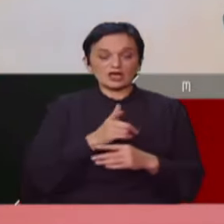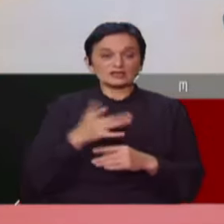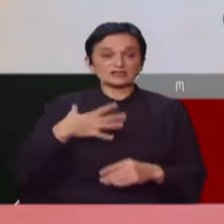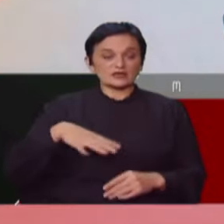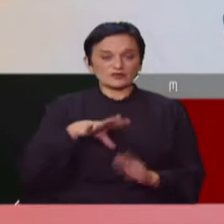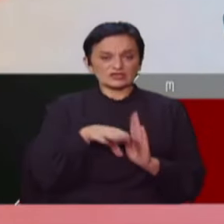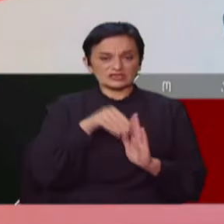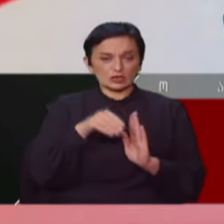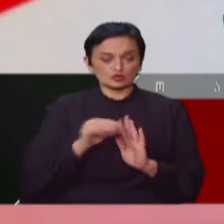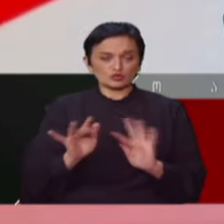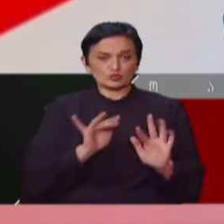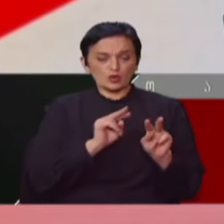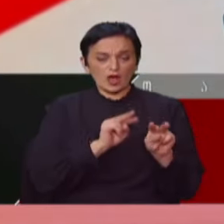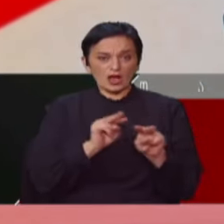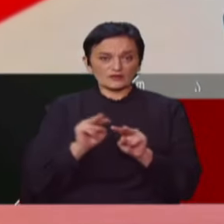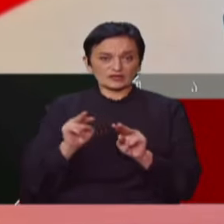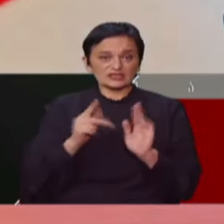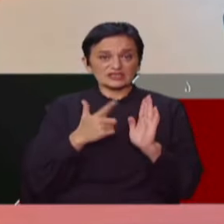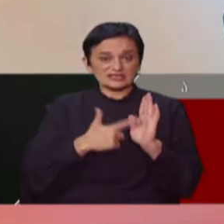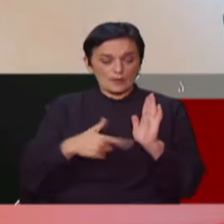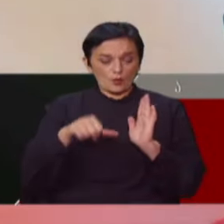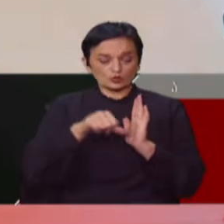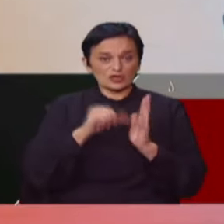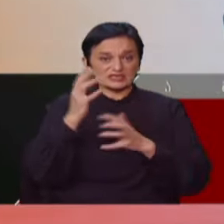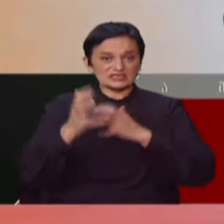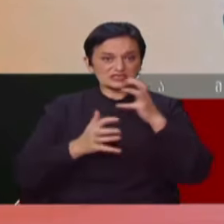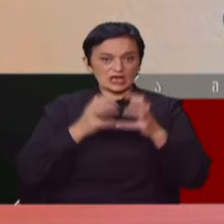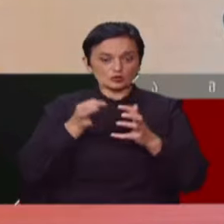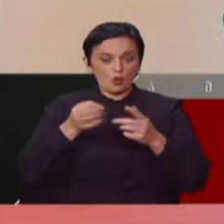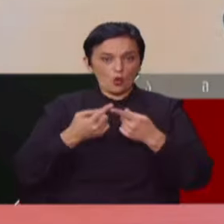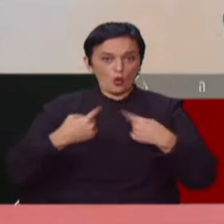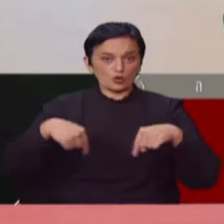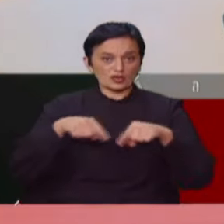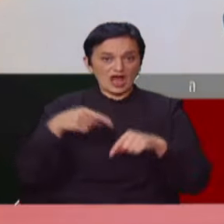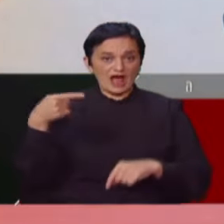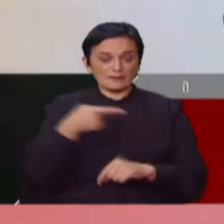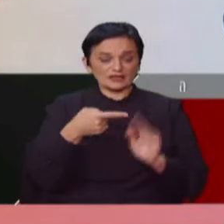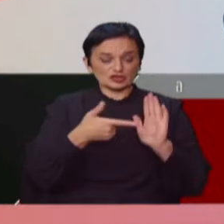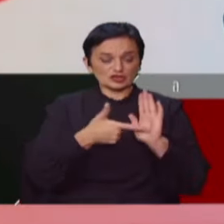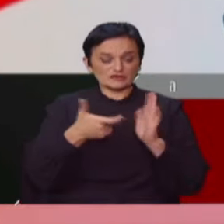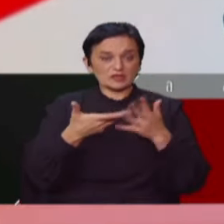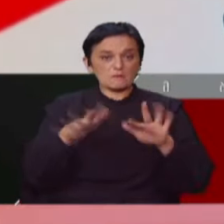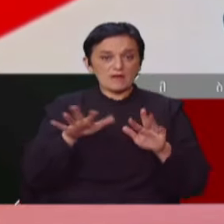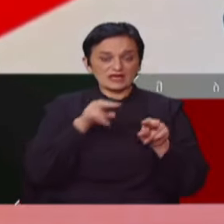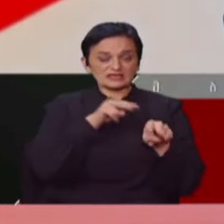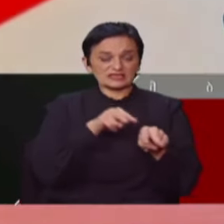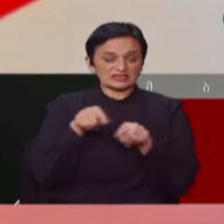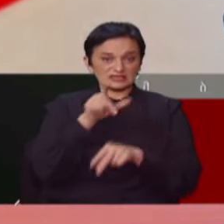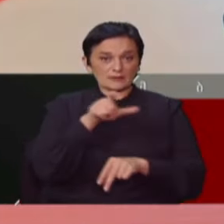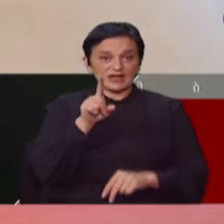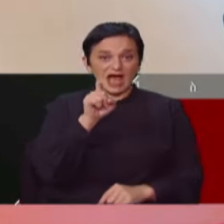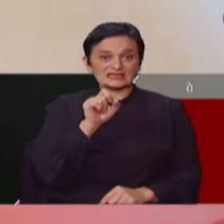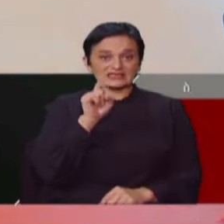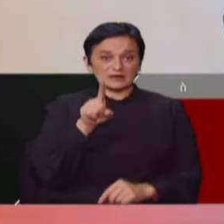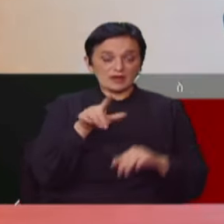საქართველოში საარჩევნო პროცესი აკურდება 76 საერთაშორისო ორგანიზაციის 1017 დამკვირვებელი და